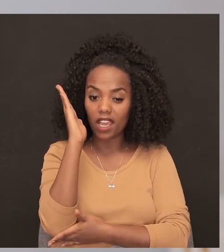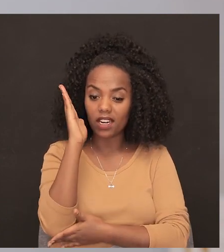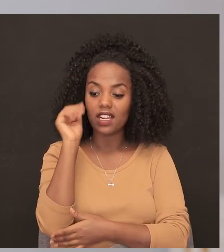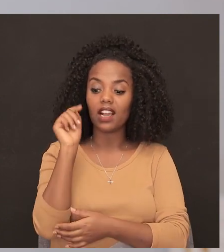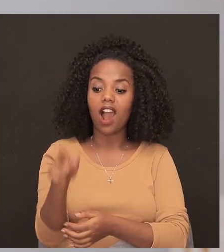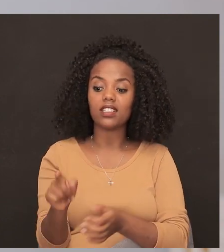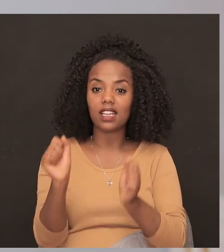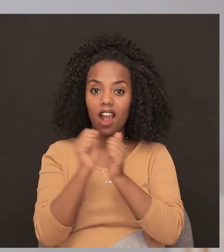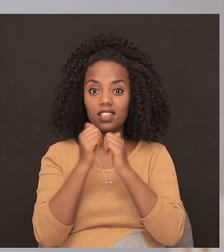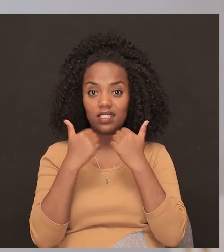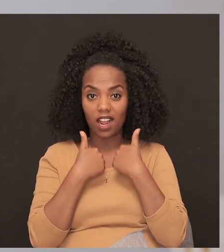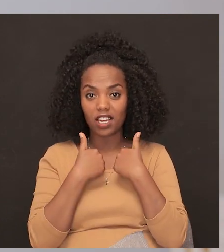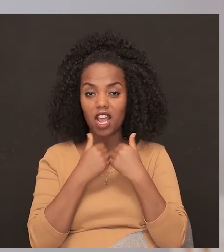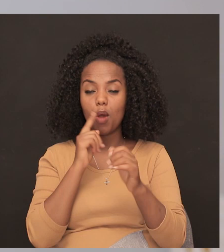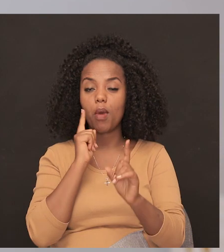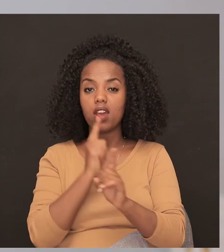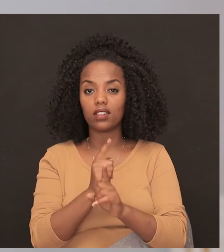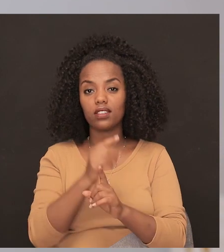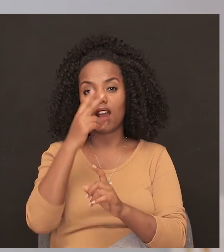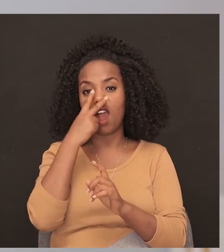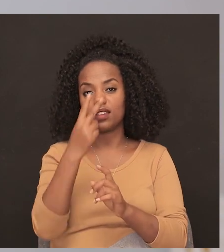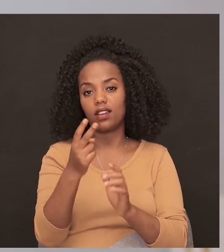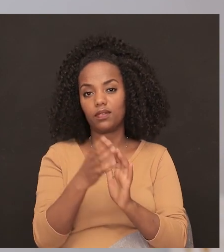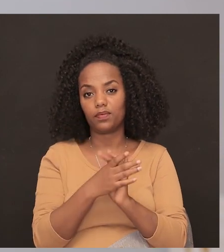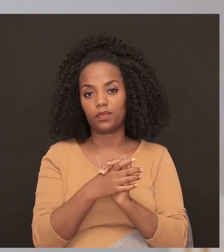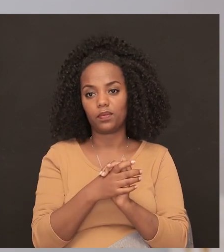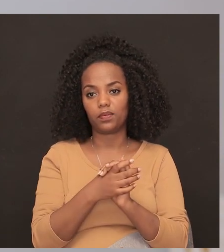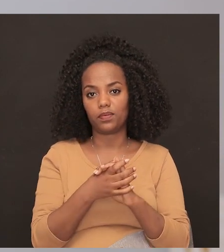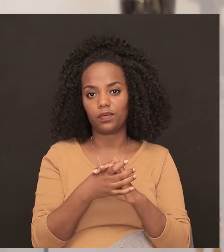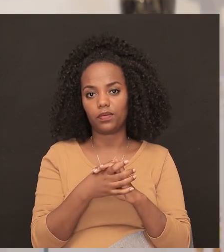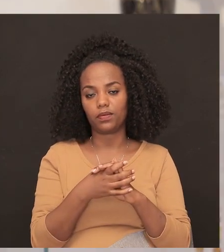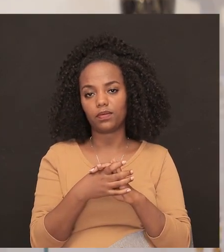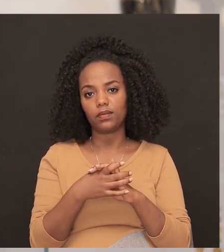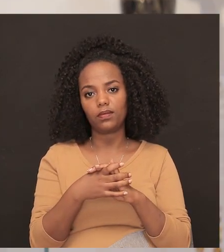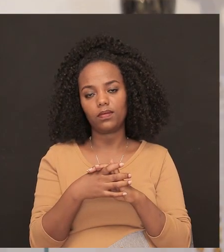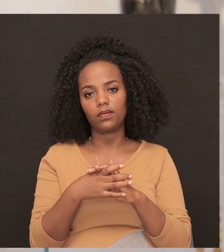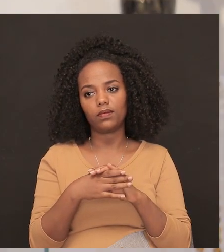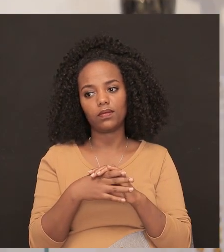እግዚአብሔር ከአንተ ጋር እንዳለ በእርግጥ አየን።